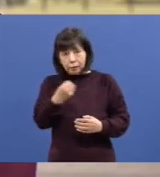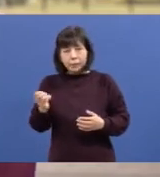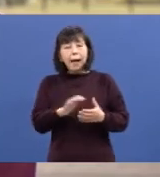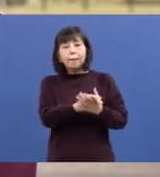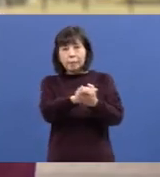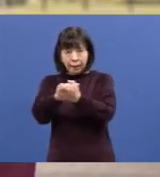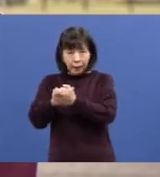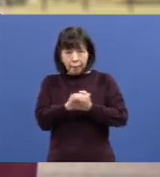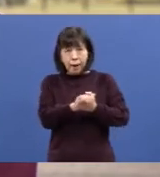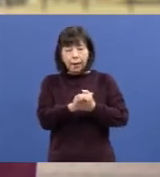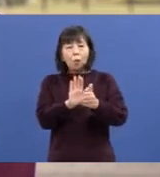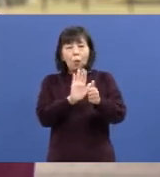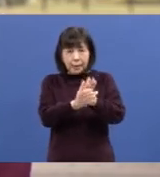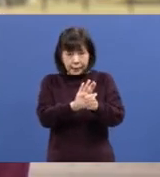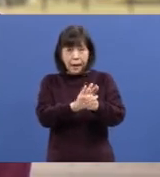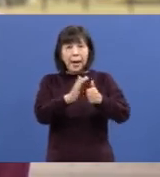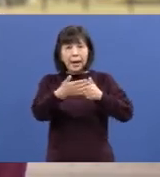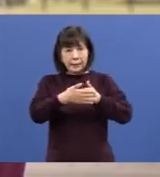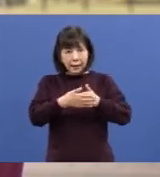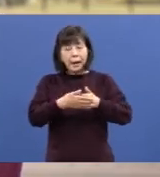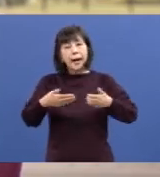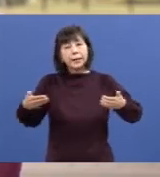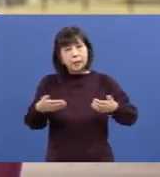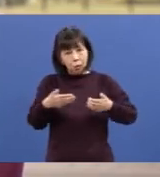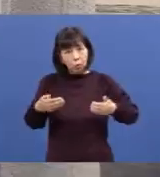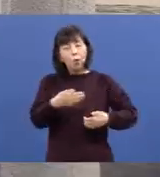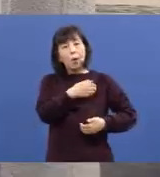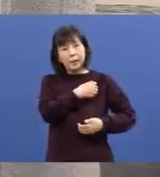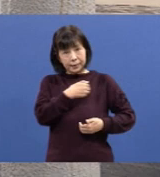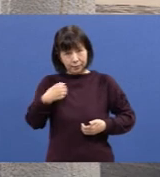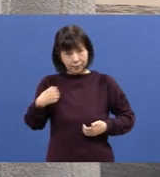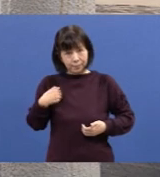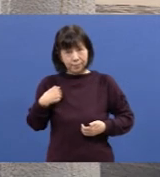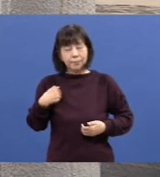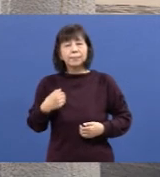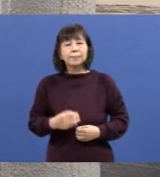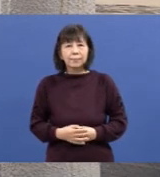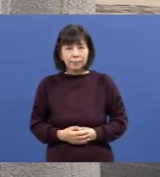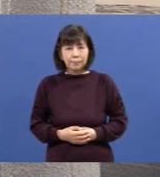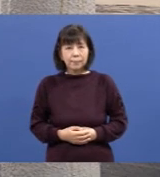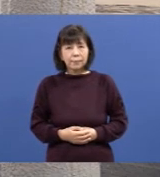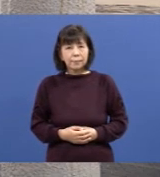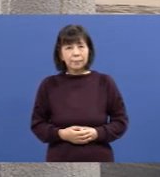と支え合って仕事ができる職業だと思っています。